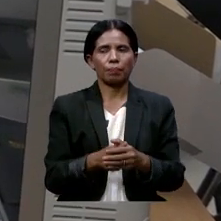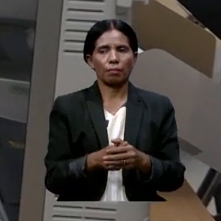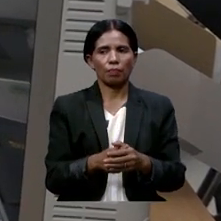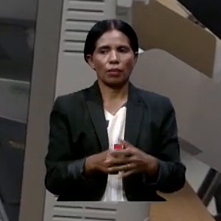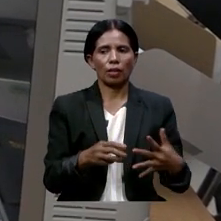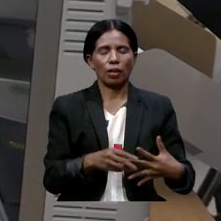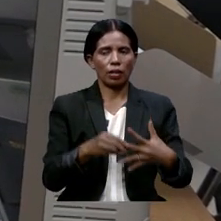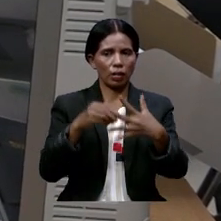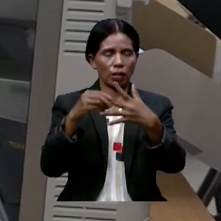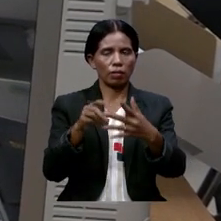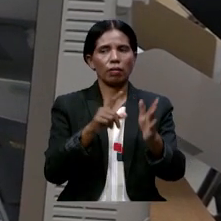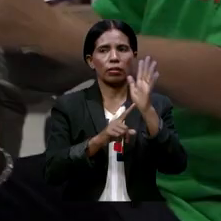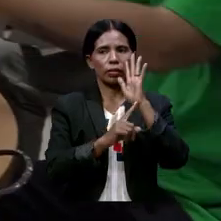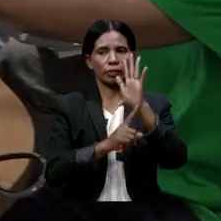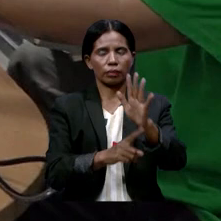Hospital